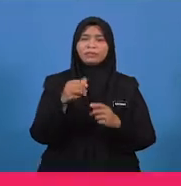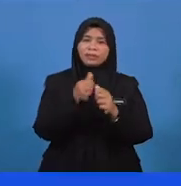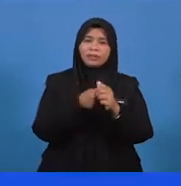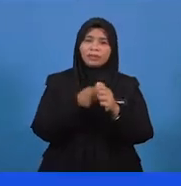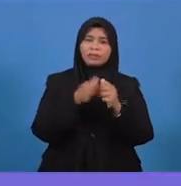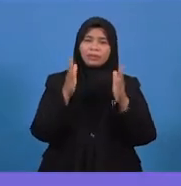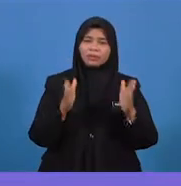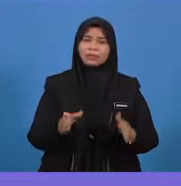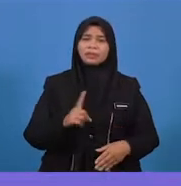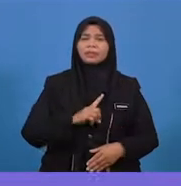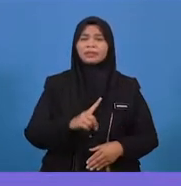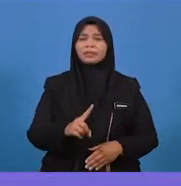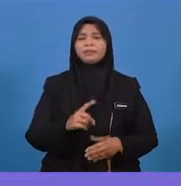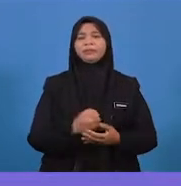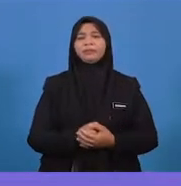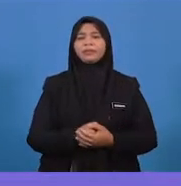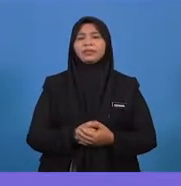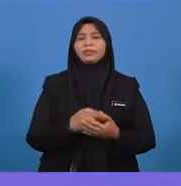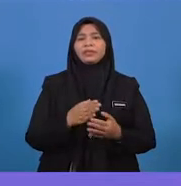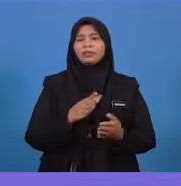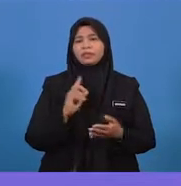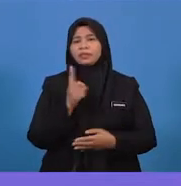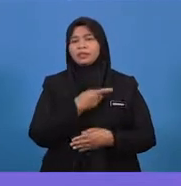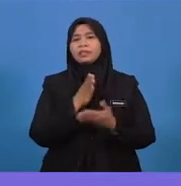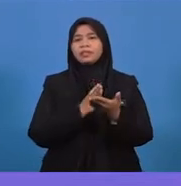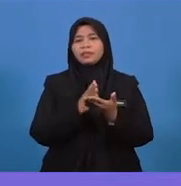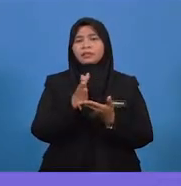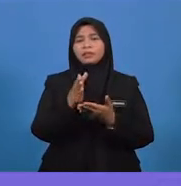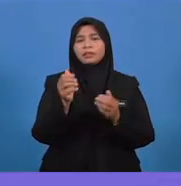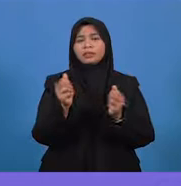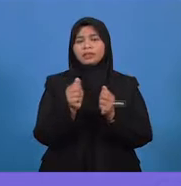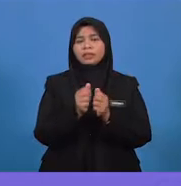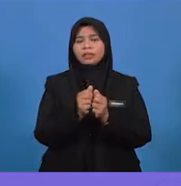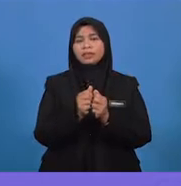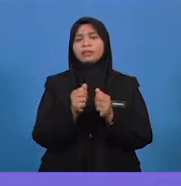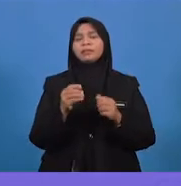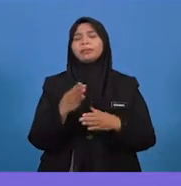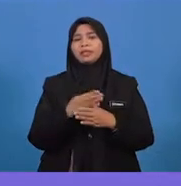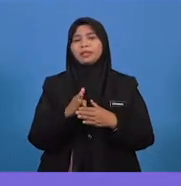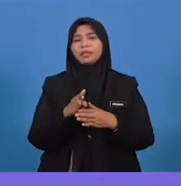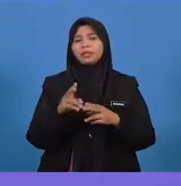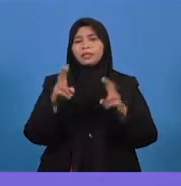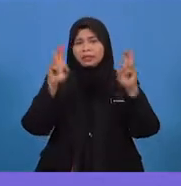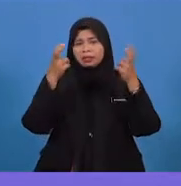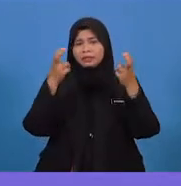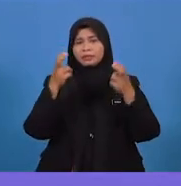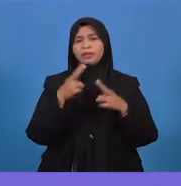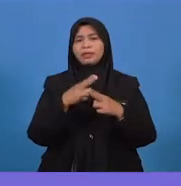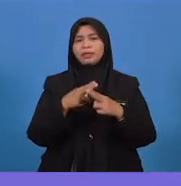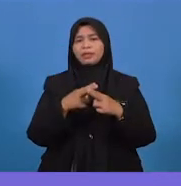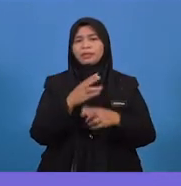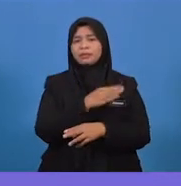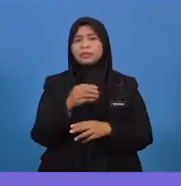Islam. Baiklah, kita teruskan lagi dengan subtopik nama dan tugas malaikat.